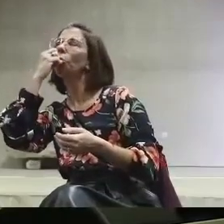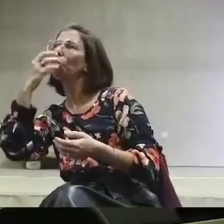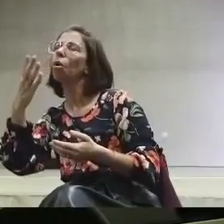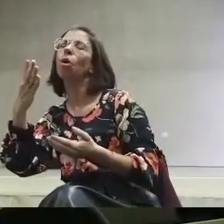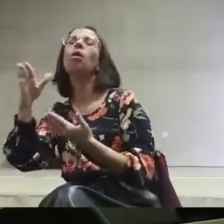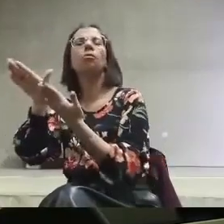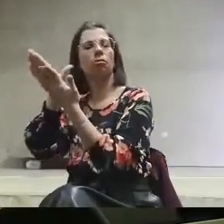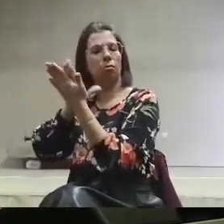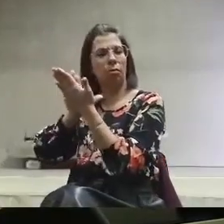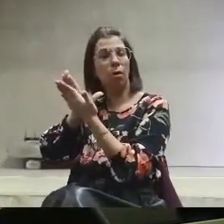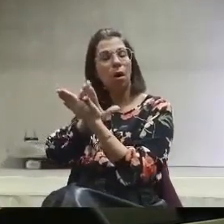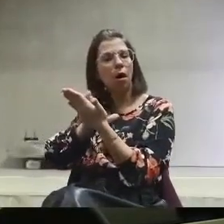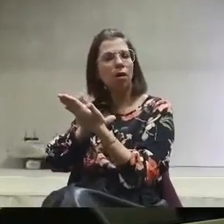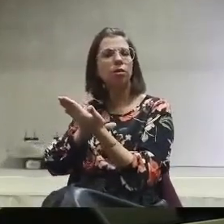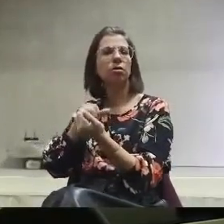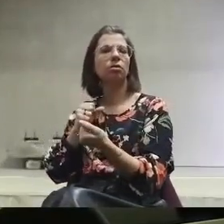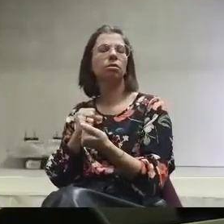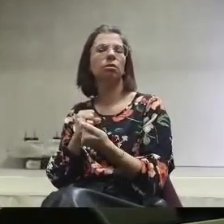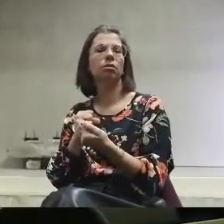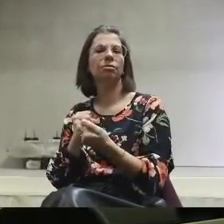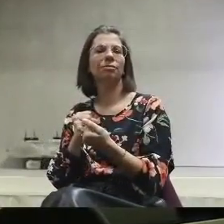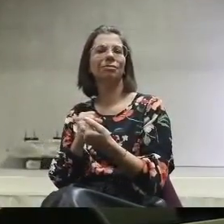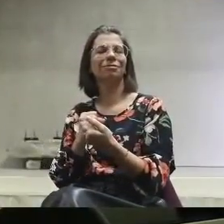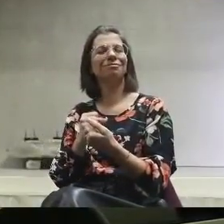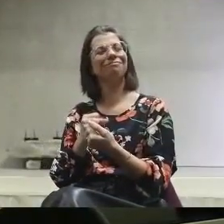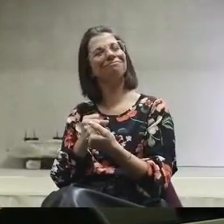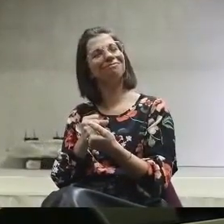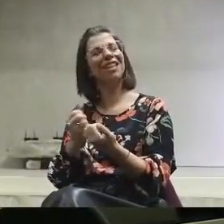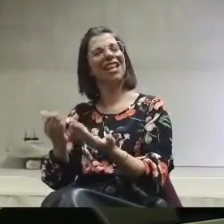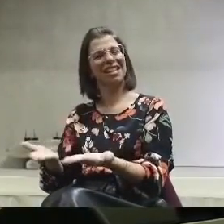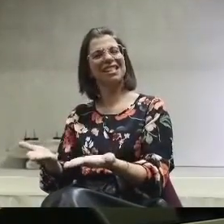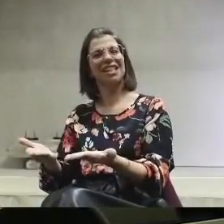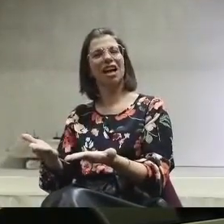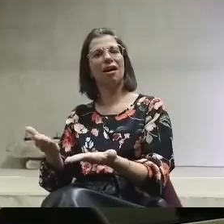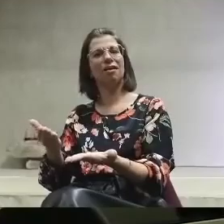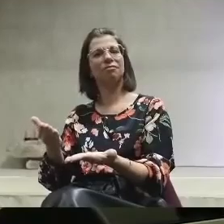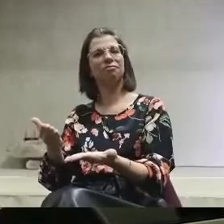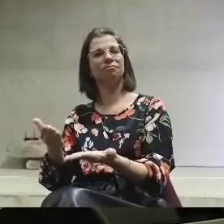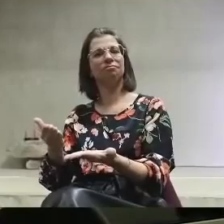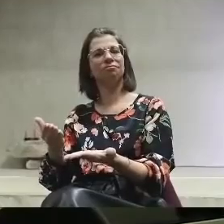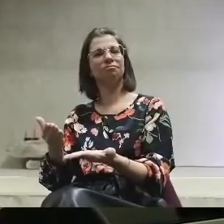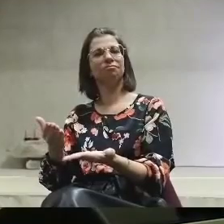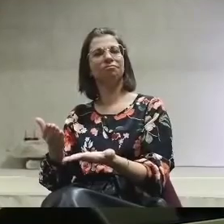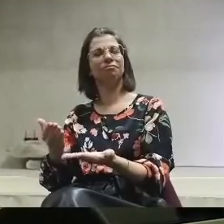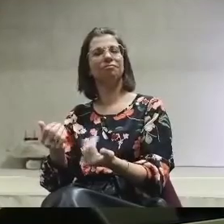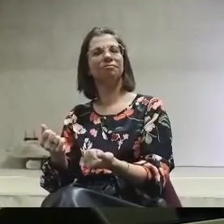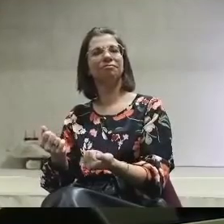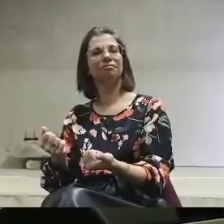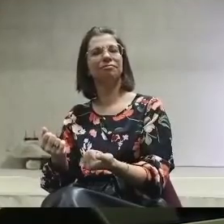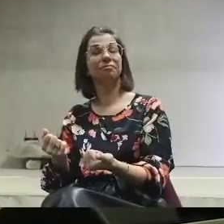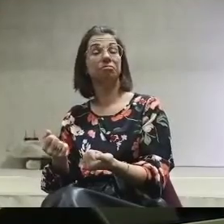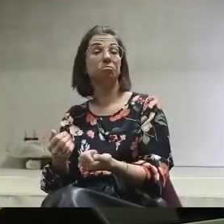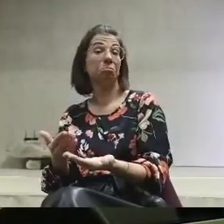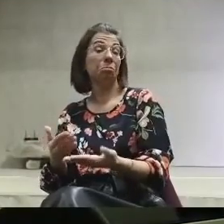On dira, mais c'est trop facile. On dira, mais ce Dieu, il n'est pas